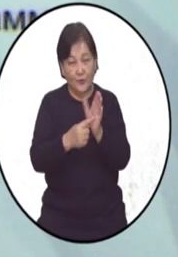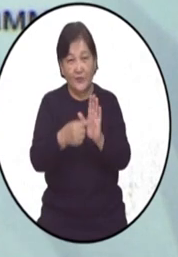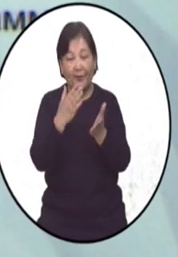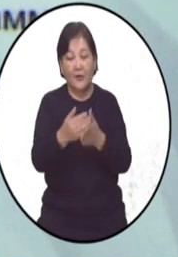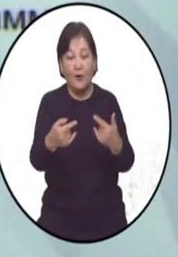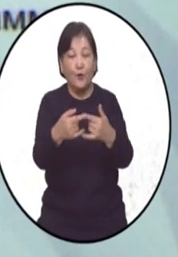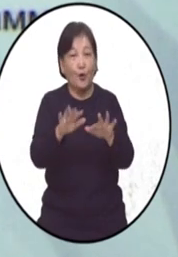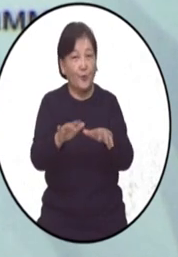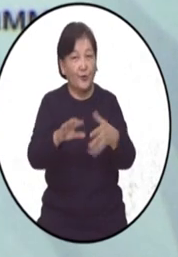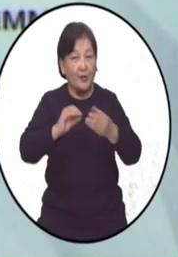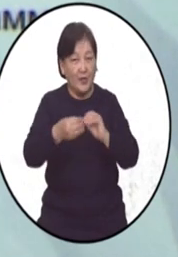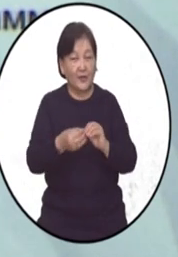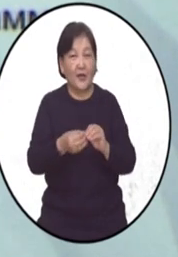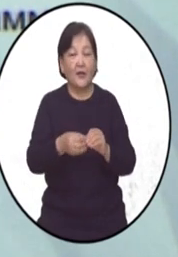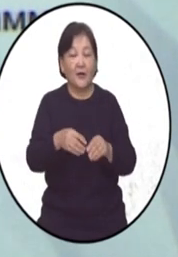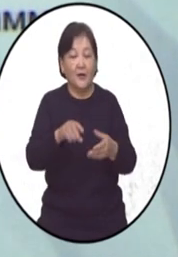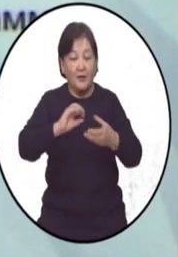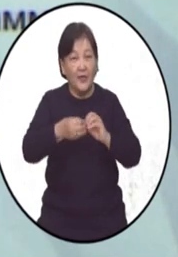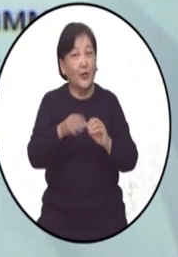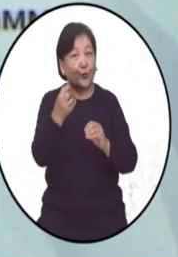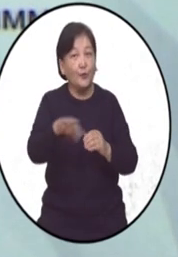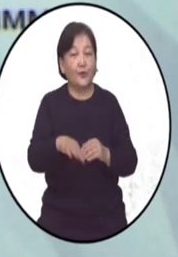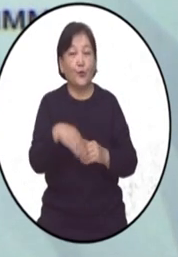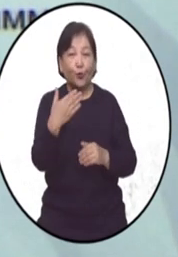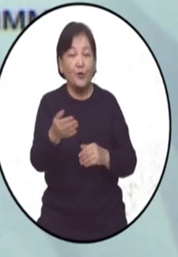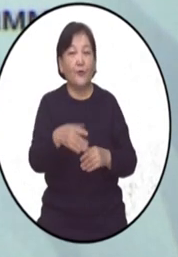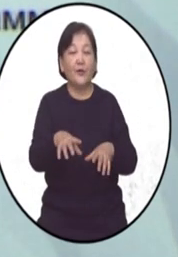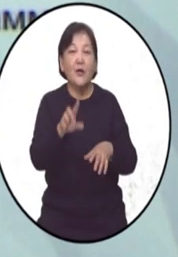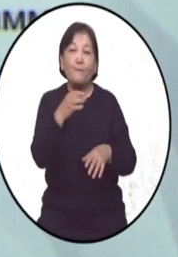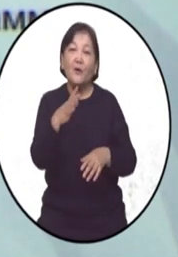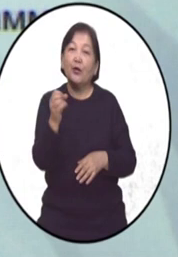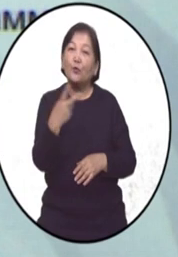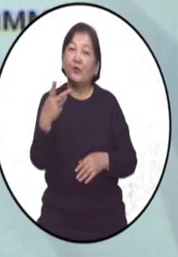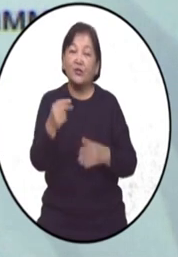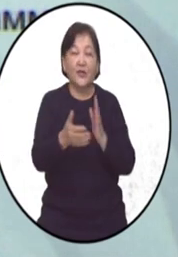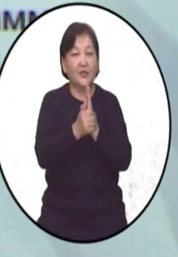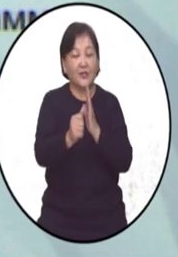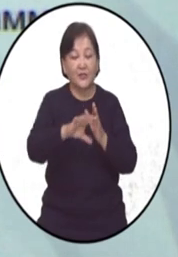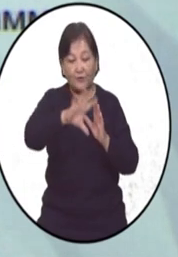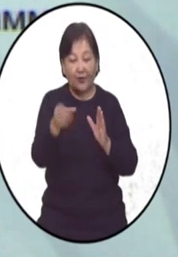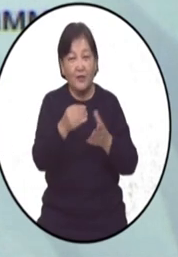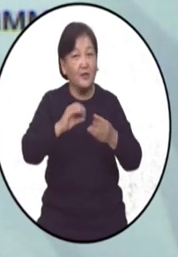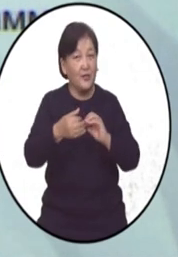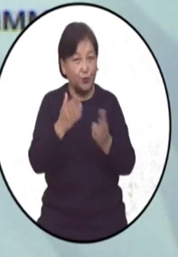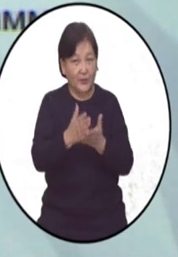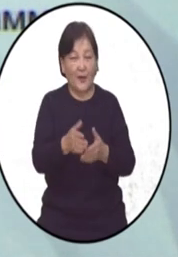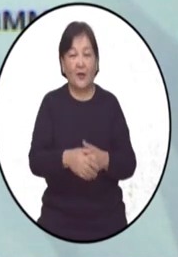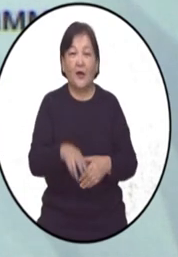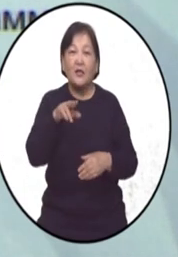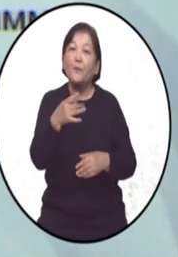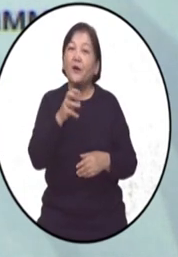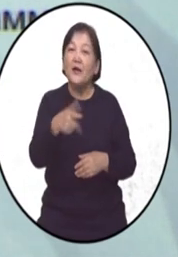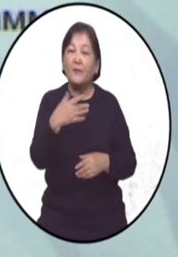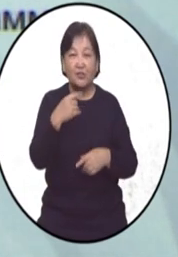Компьютераар алгоритмыг гүйцэтгэхийн тулд түүний биелүүлж чадах хэлбэрээр илэрхийлдэг. За үүнийг бол програм